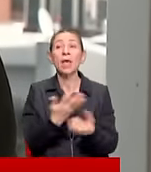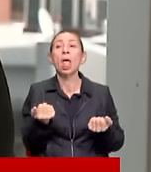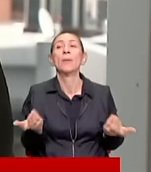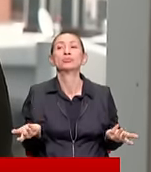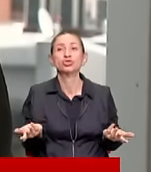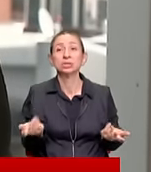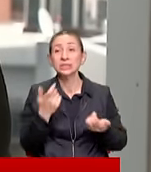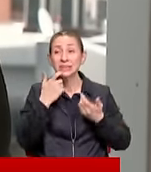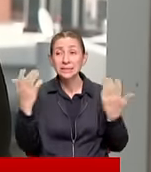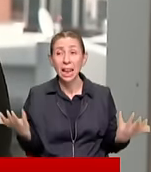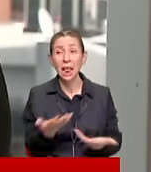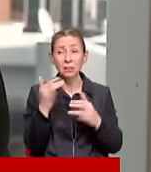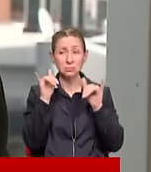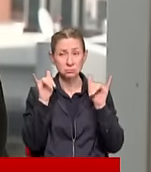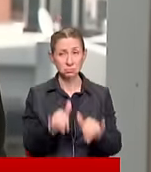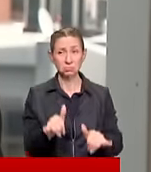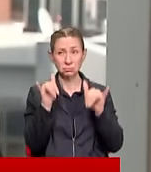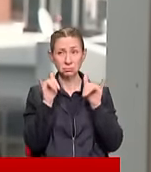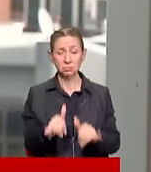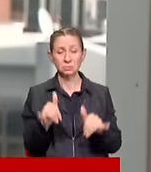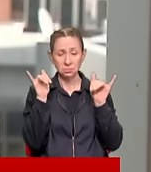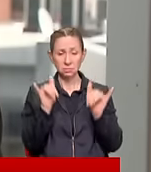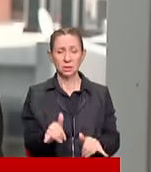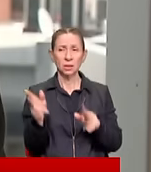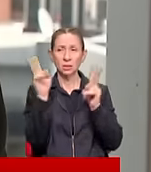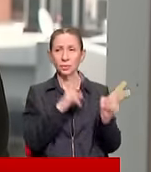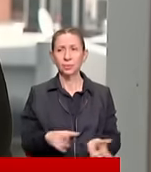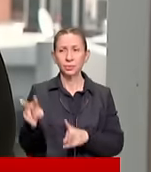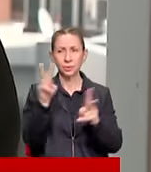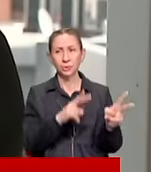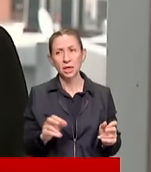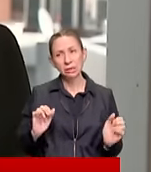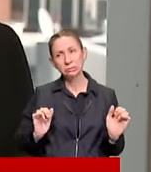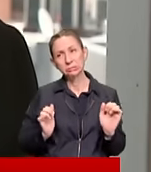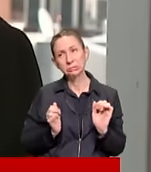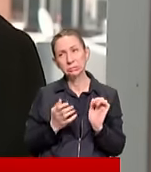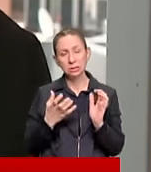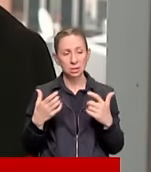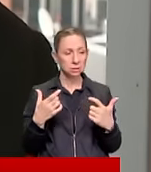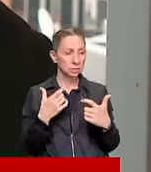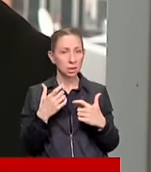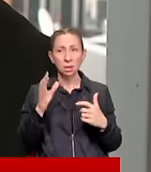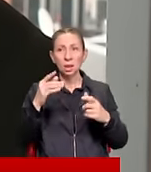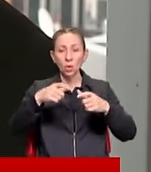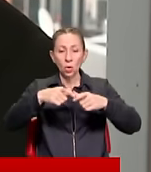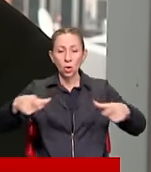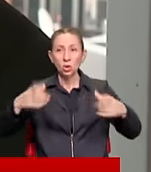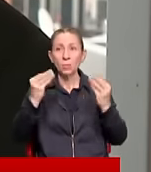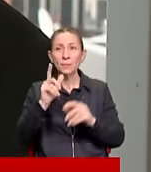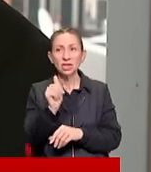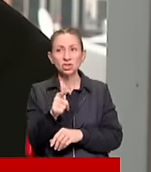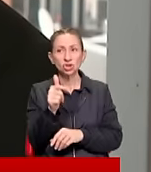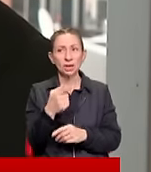alamamışlar. Senelerdir aynı kültür dokusuyla oraya sıkışmış bir şekilde. Düşünün ki konteyneri olmayan bir